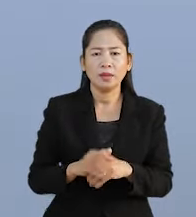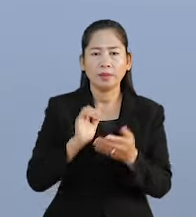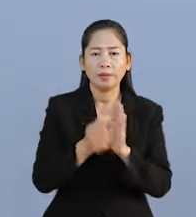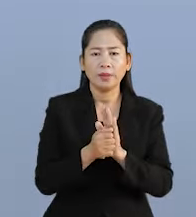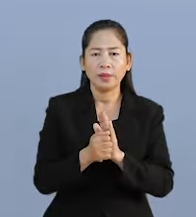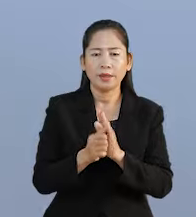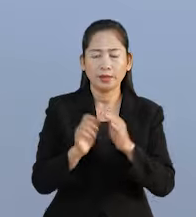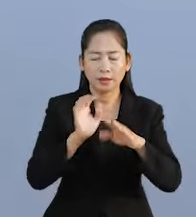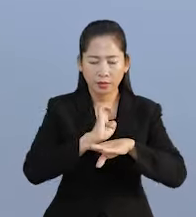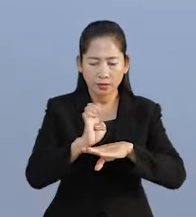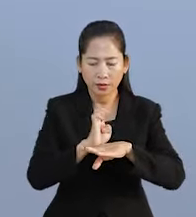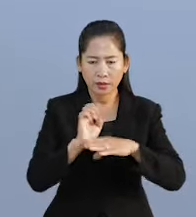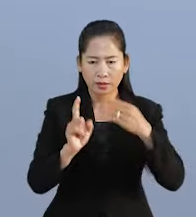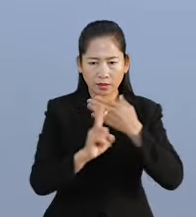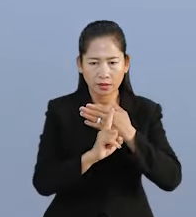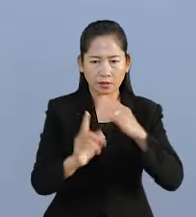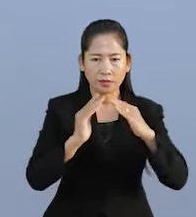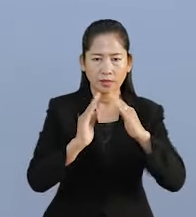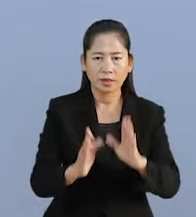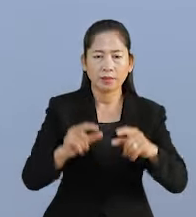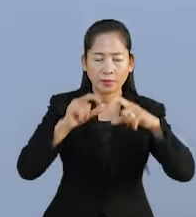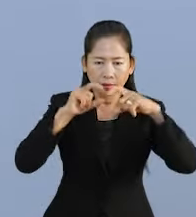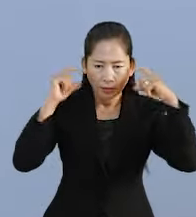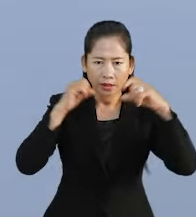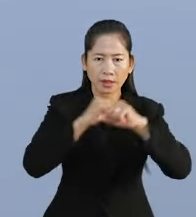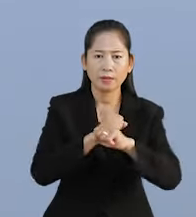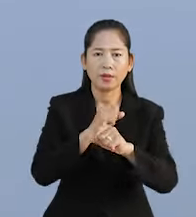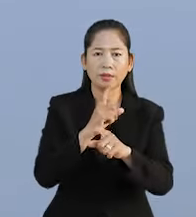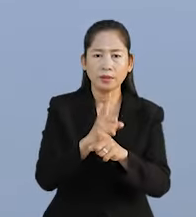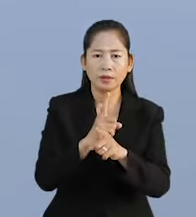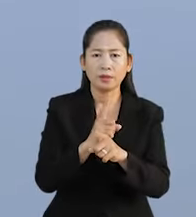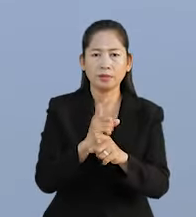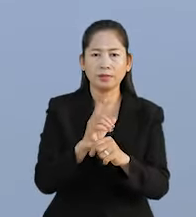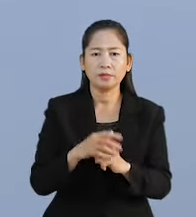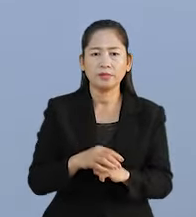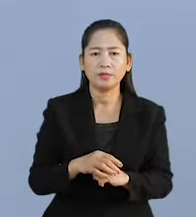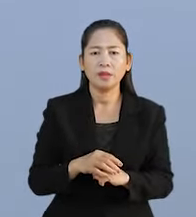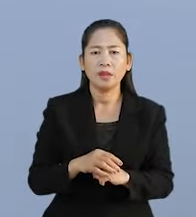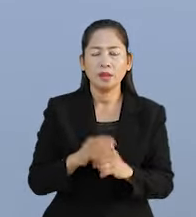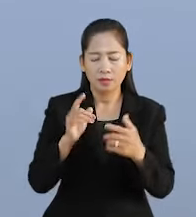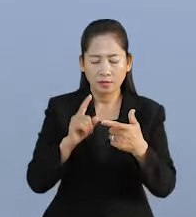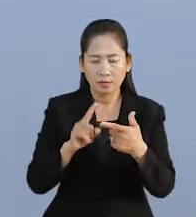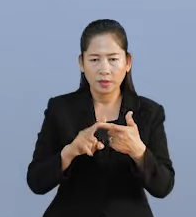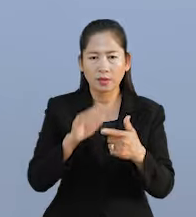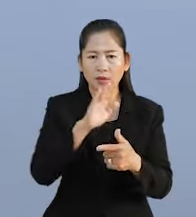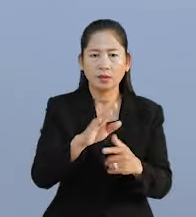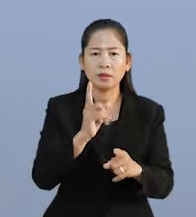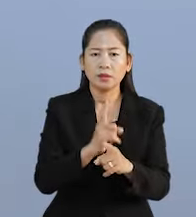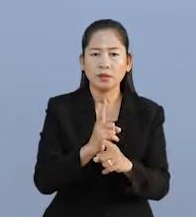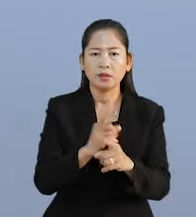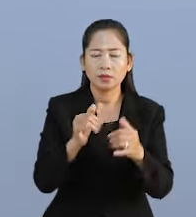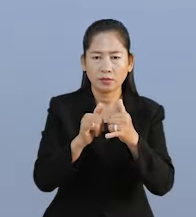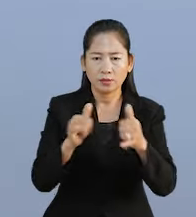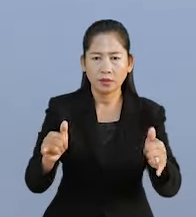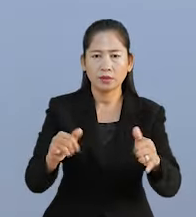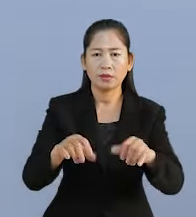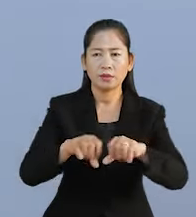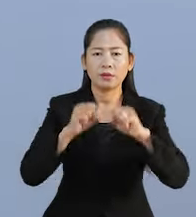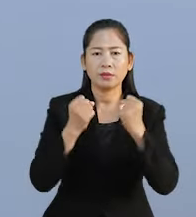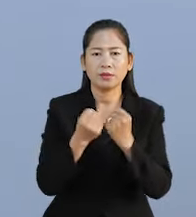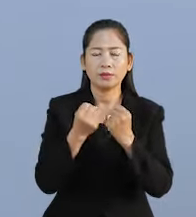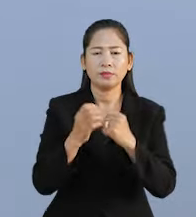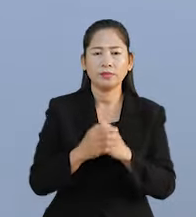ពេលដែលកូនមានទុរៈចេញទៅក្រៅផ្ទះកូនកូនត្រូវតែពាក់ម៉ាស់ការពារឲ្យបានខ្ជាប់ខ្ជួននិងត្រឹមត្រូវមួយវិញទៀតកូនកូនត្រូវតែរក្សាគម្លាត